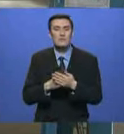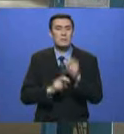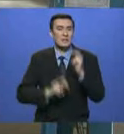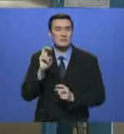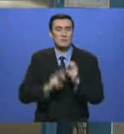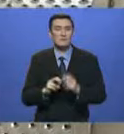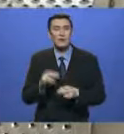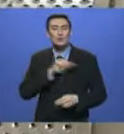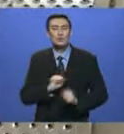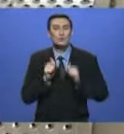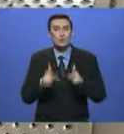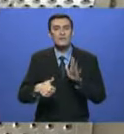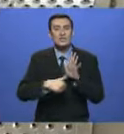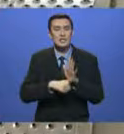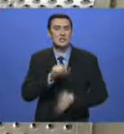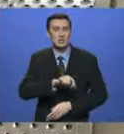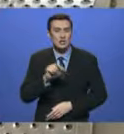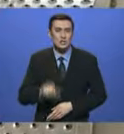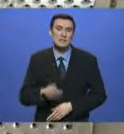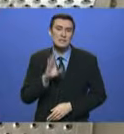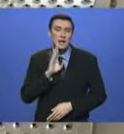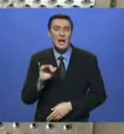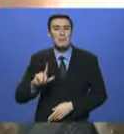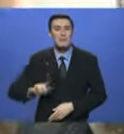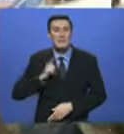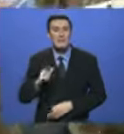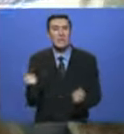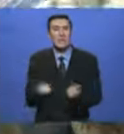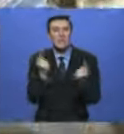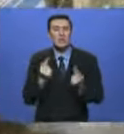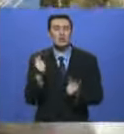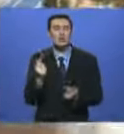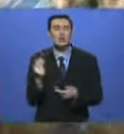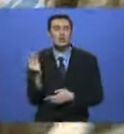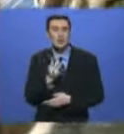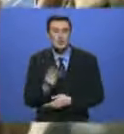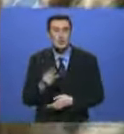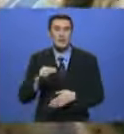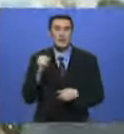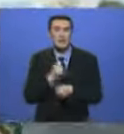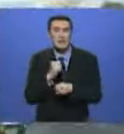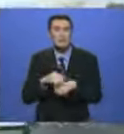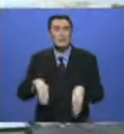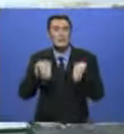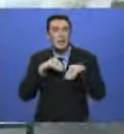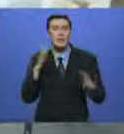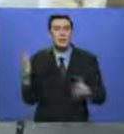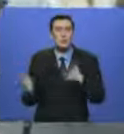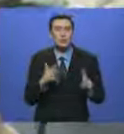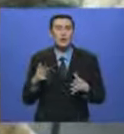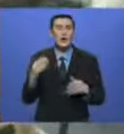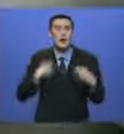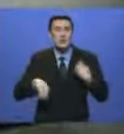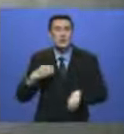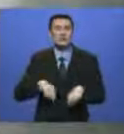селе. Трудоустроил 6 местных жительниц. А мастера из обычной шкуры животных и шерсти делают одеяло, подушки, одежду,